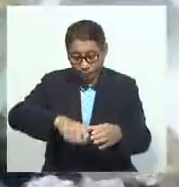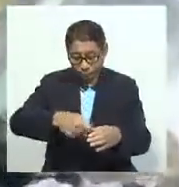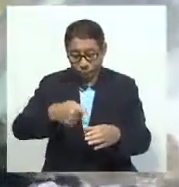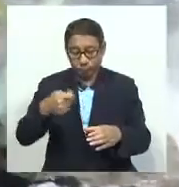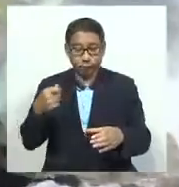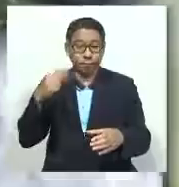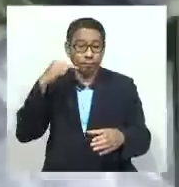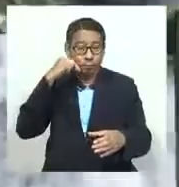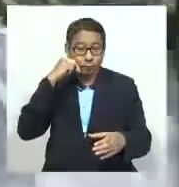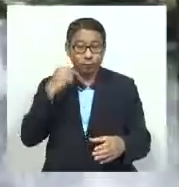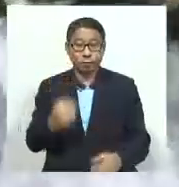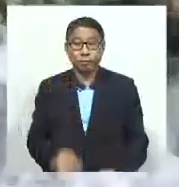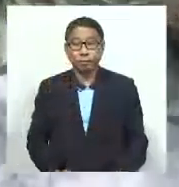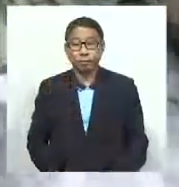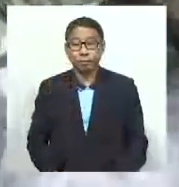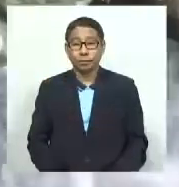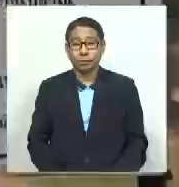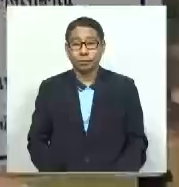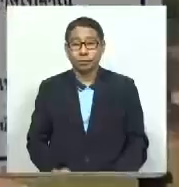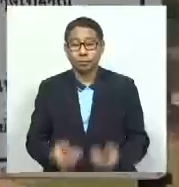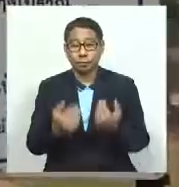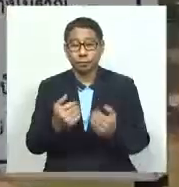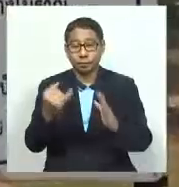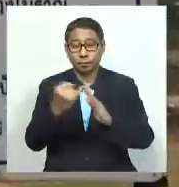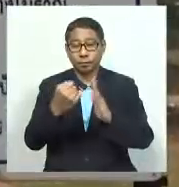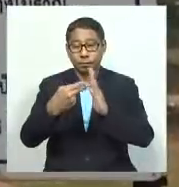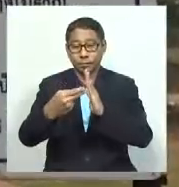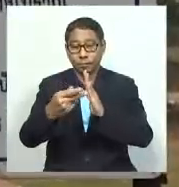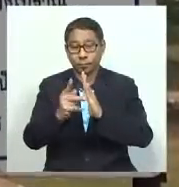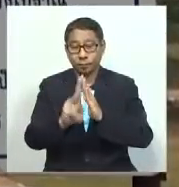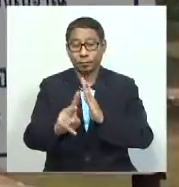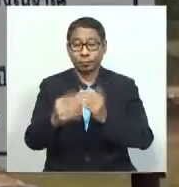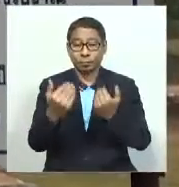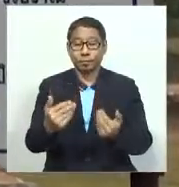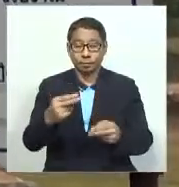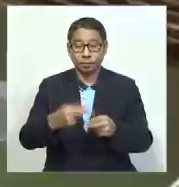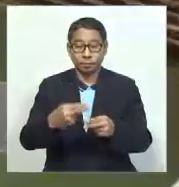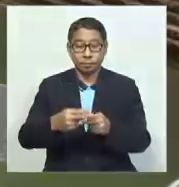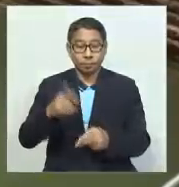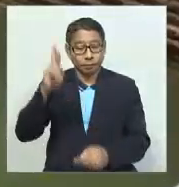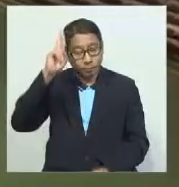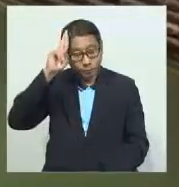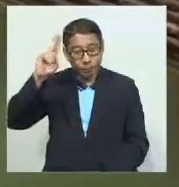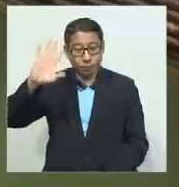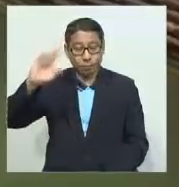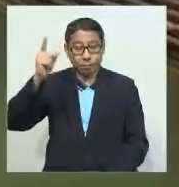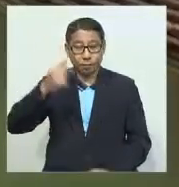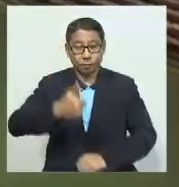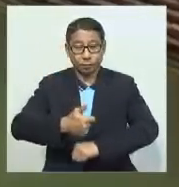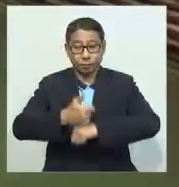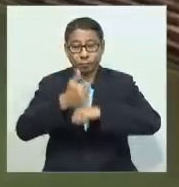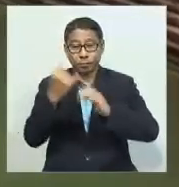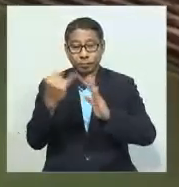น้ำศักดิ์สิทธิ์ค่ะส่วนที่จังหวัดหนองคายนะครับนายรณชัยจิตวิเศษผู้ว่าราชการจังหวัด